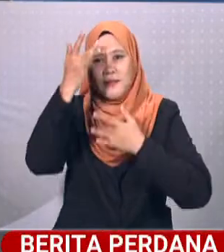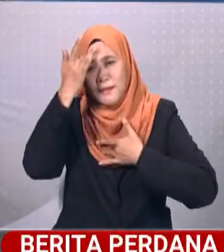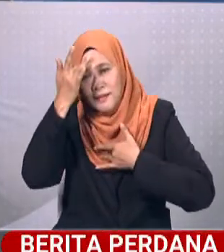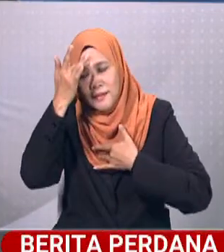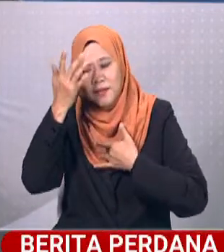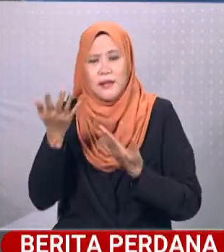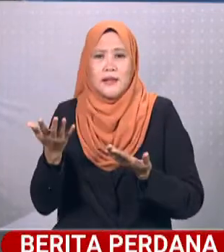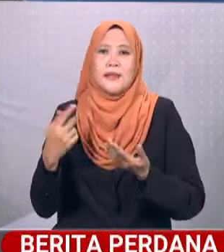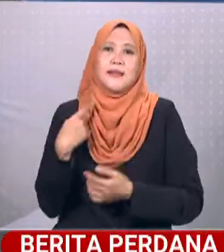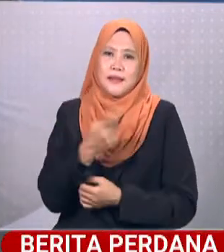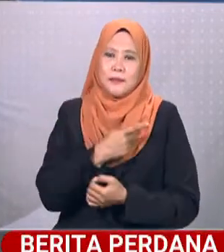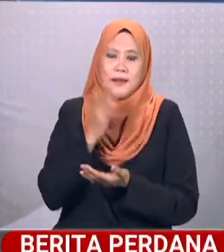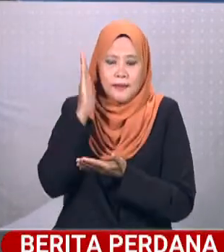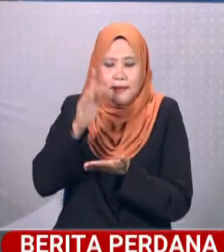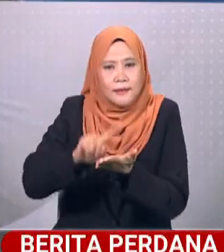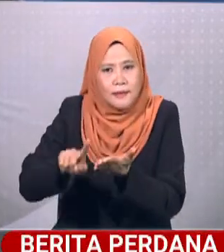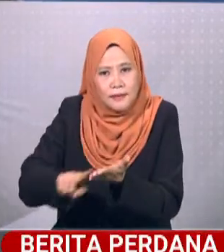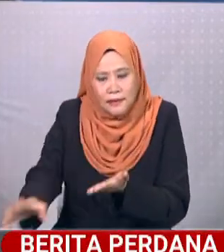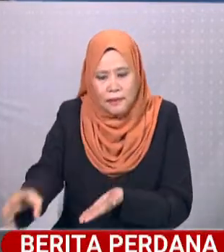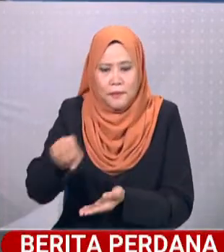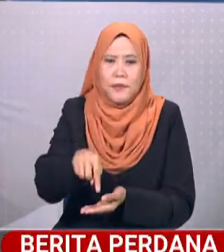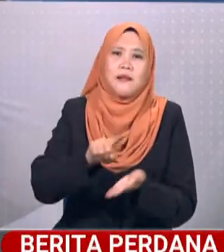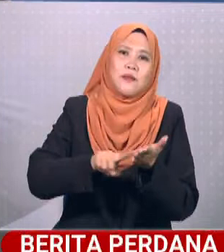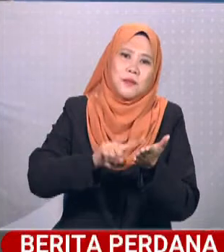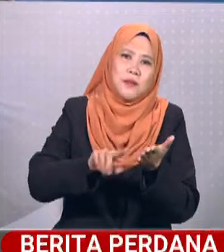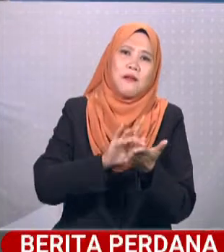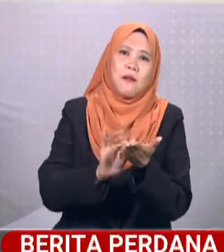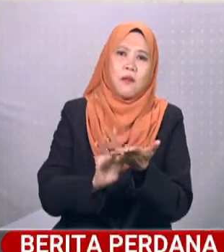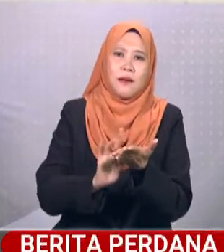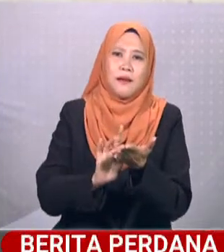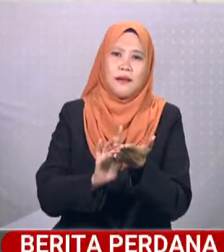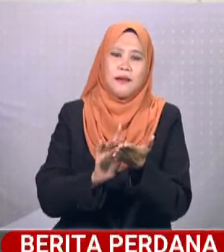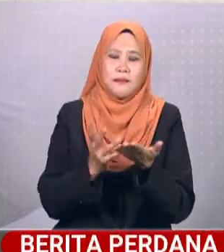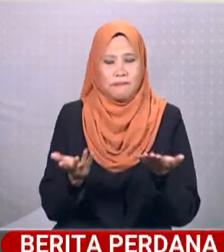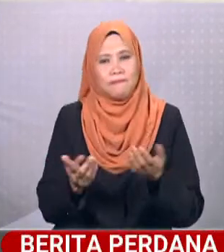apa-apa, kami akan rawat secara yang semampu kami mampu.